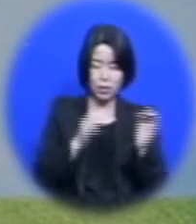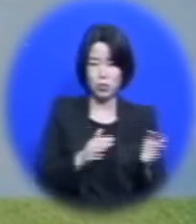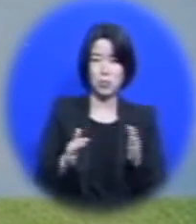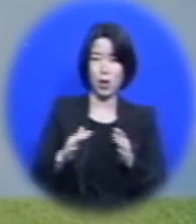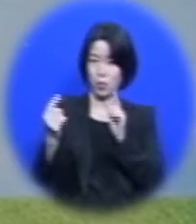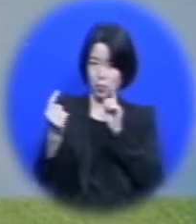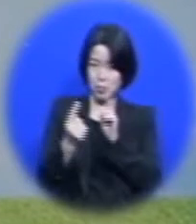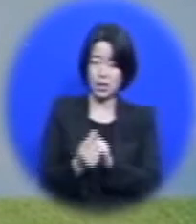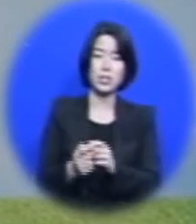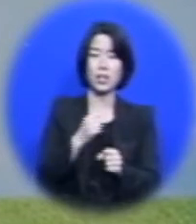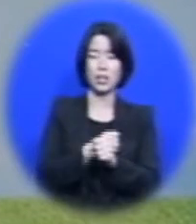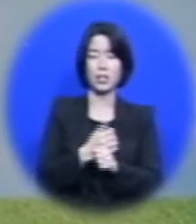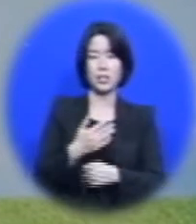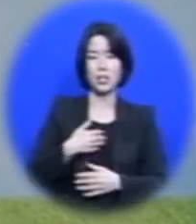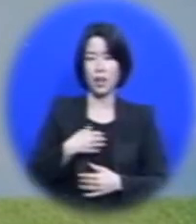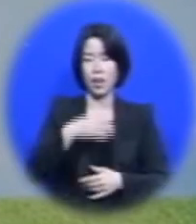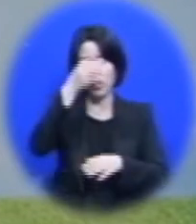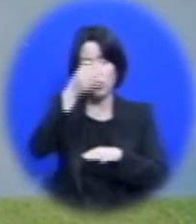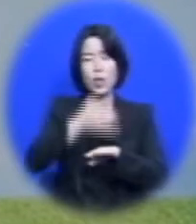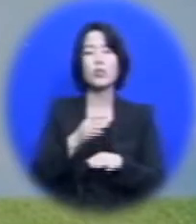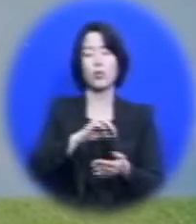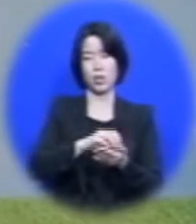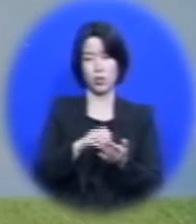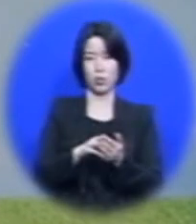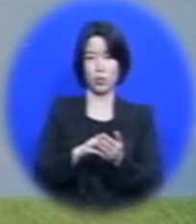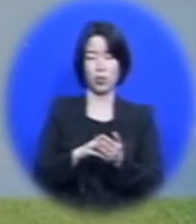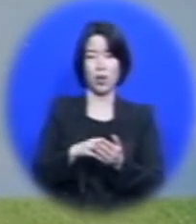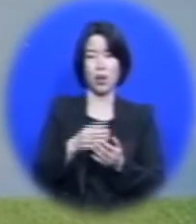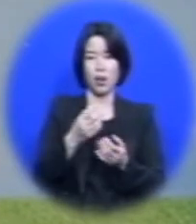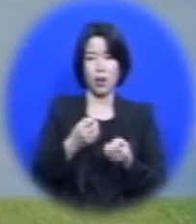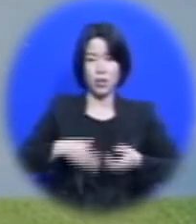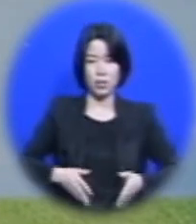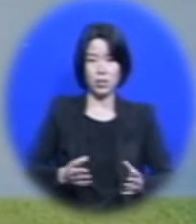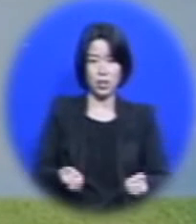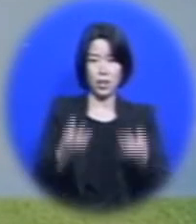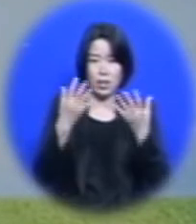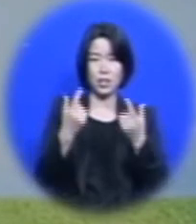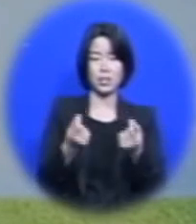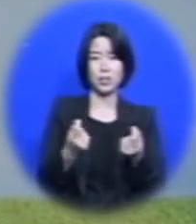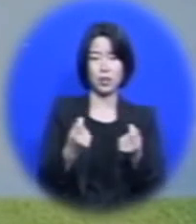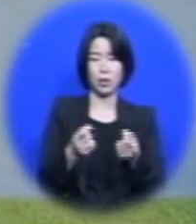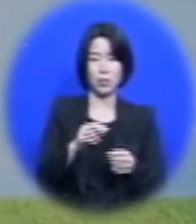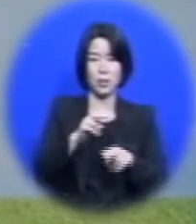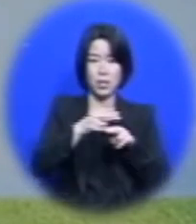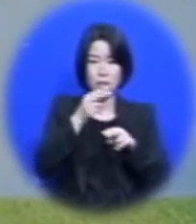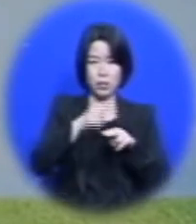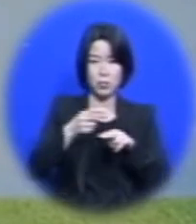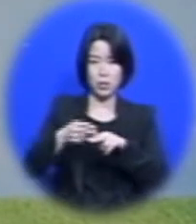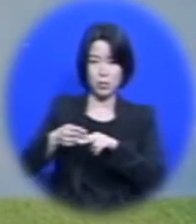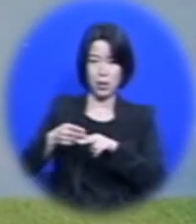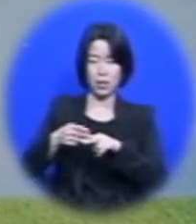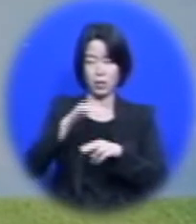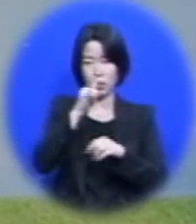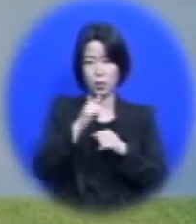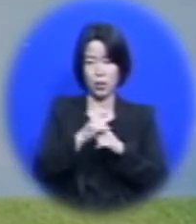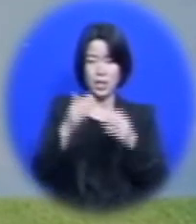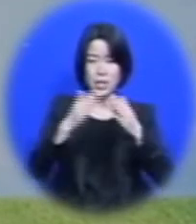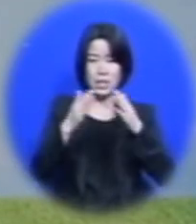제가 황송할 정도였어요. 생일 잔치를 하는 것처럼 음식을 준비하고 집안을 대청소를